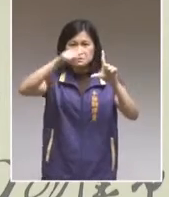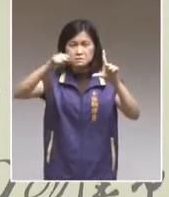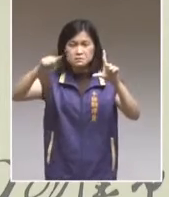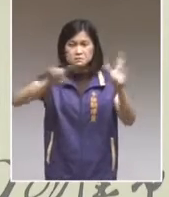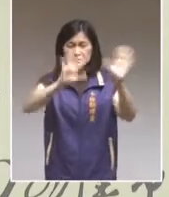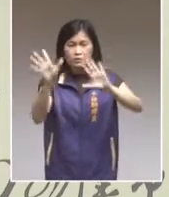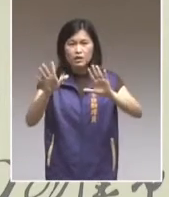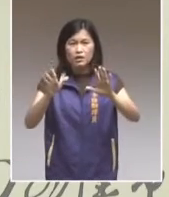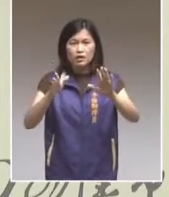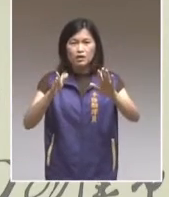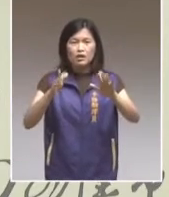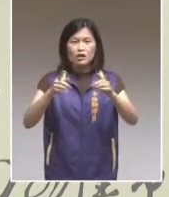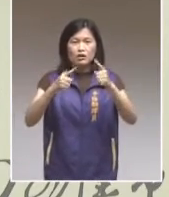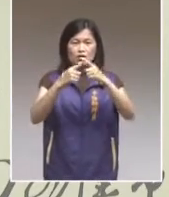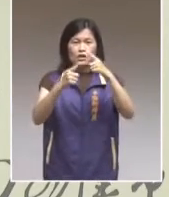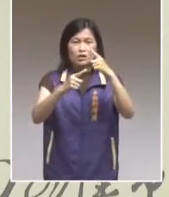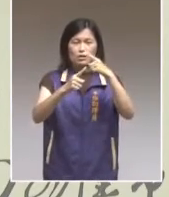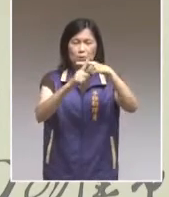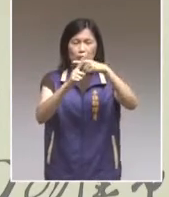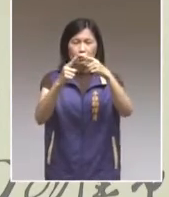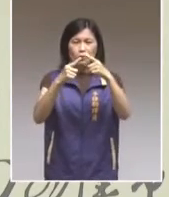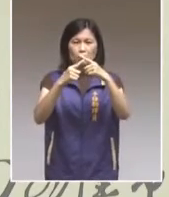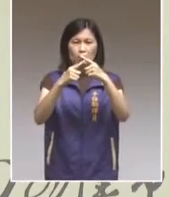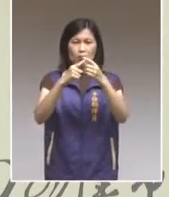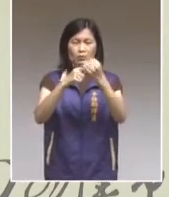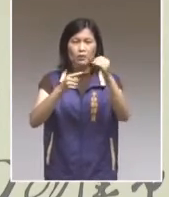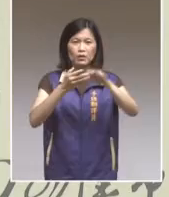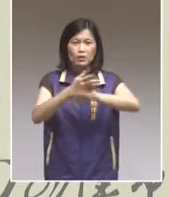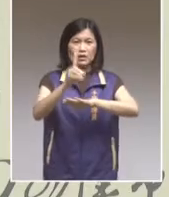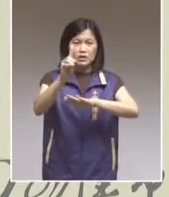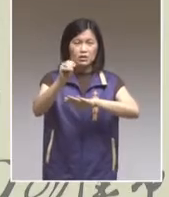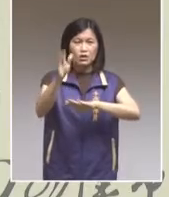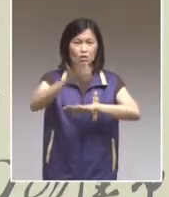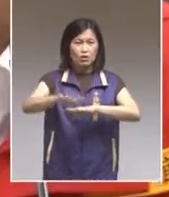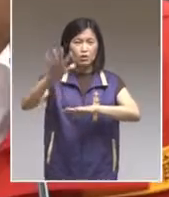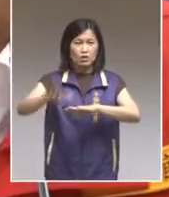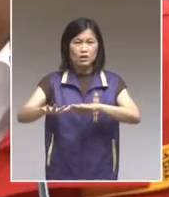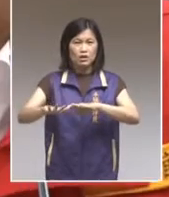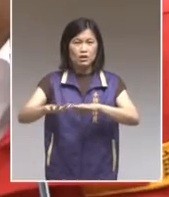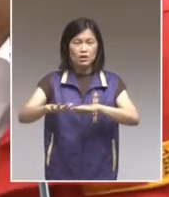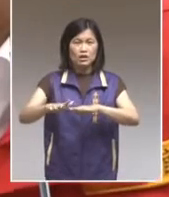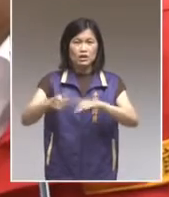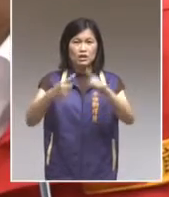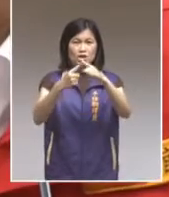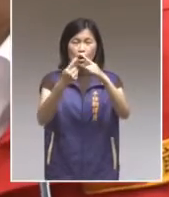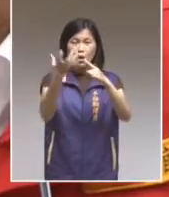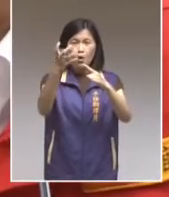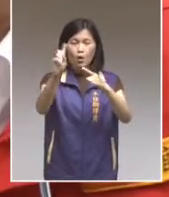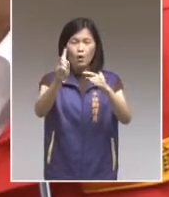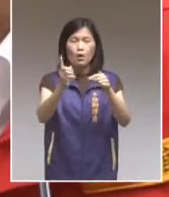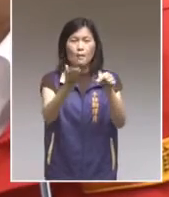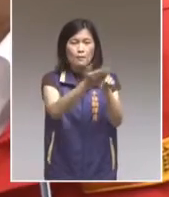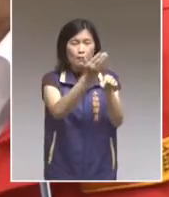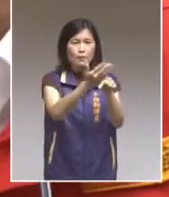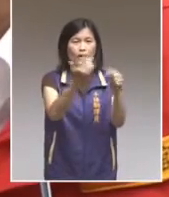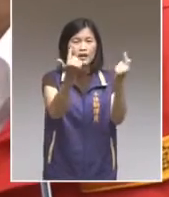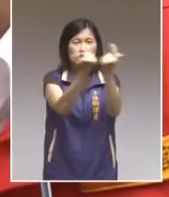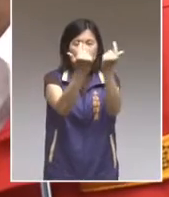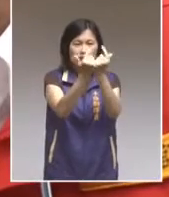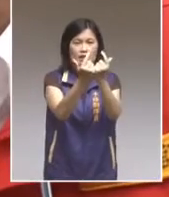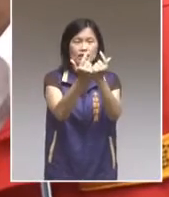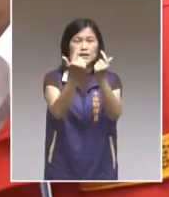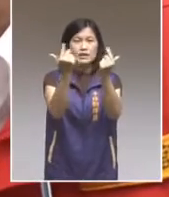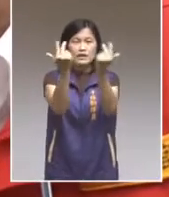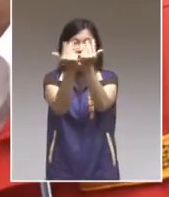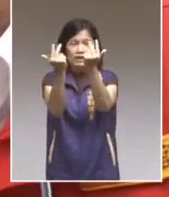过15000例这流行的趋势还是以北部的新北跟桃园的